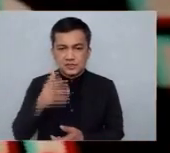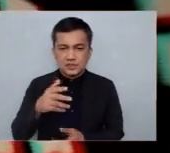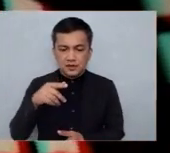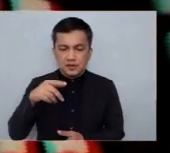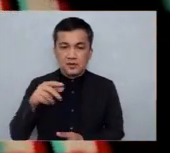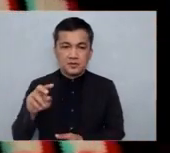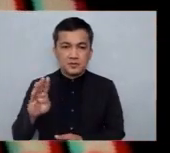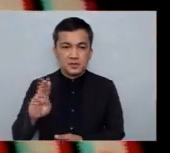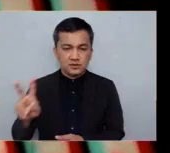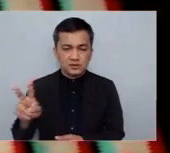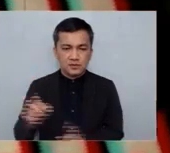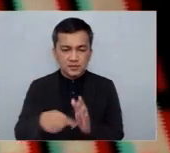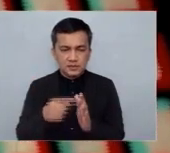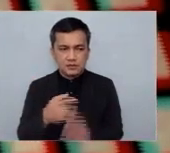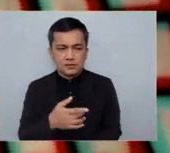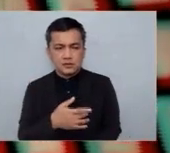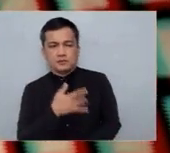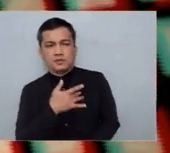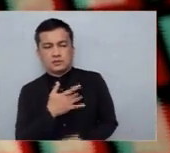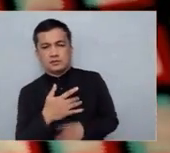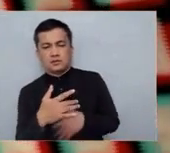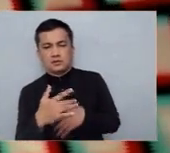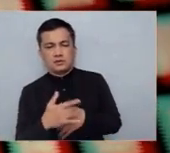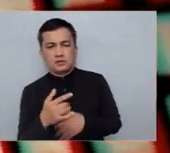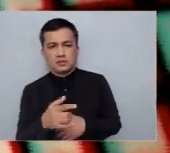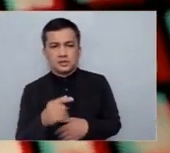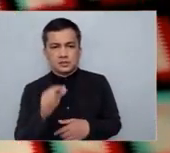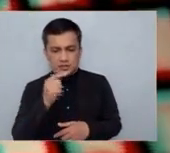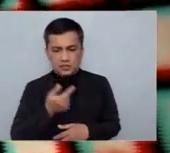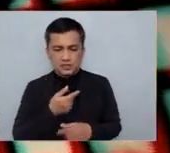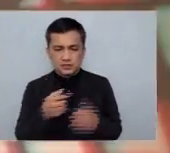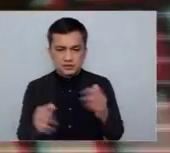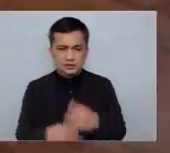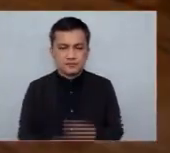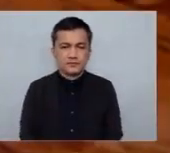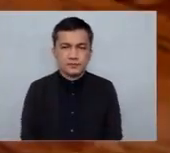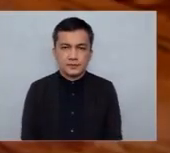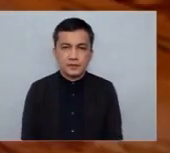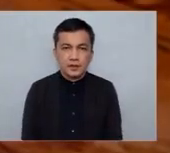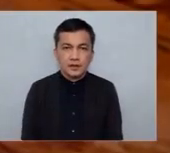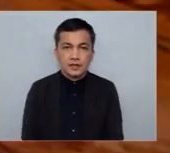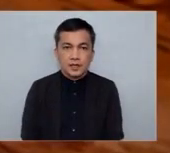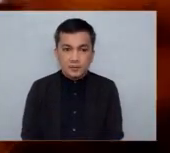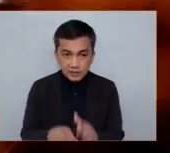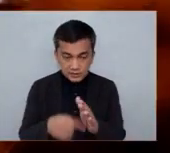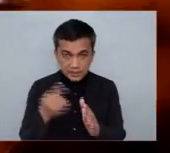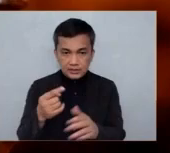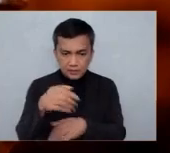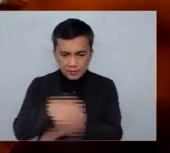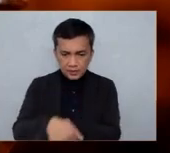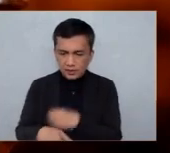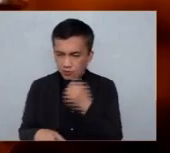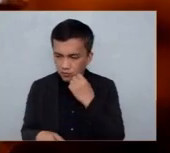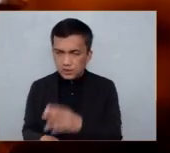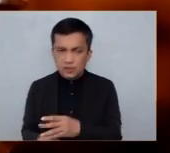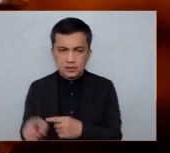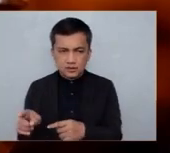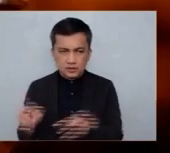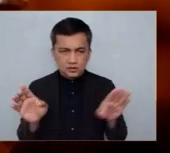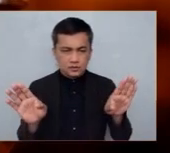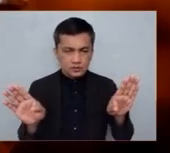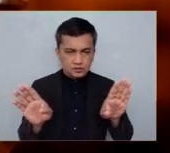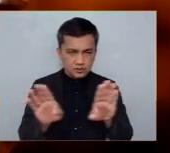may magparamdam sa kanya sa guest room. Minsang, gabing-gabi na, umuwi ako, sinasara ko lang